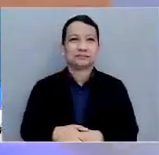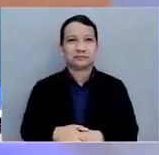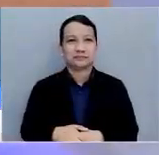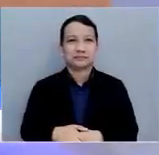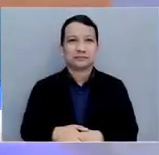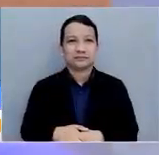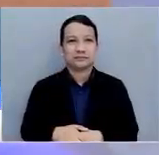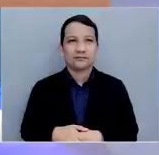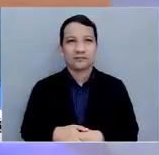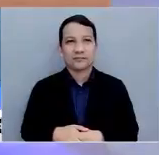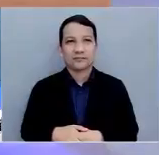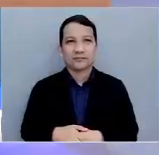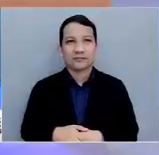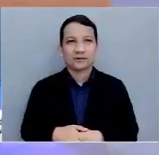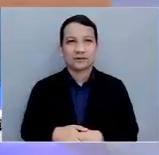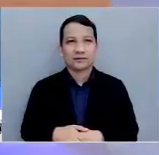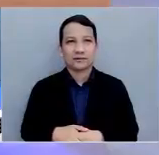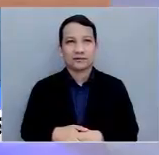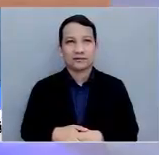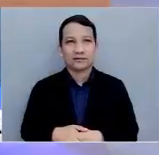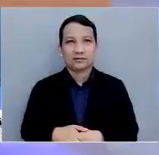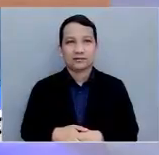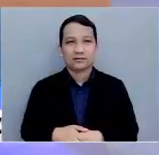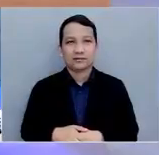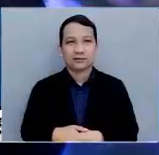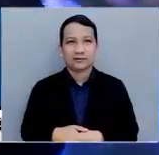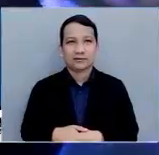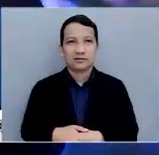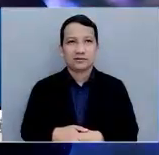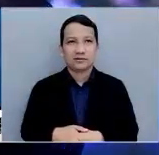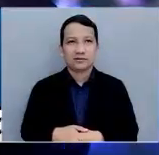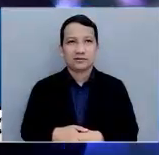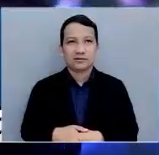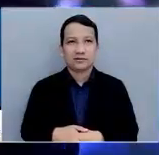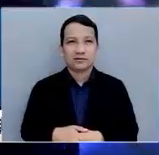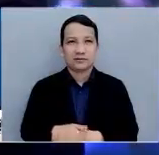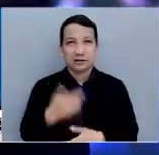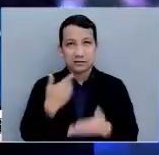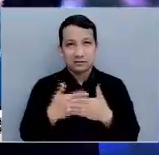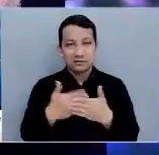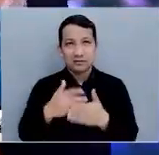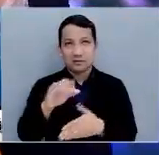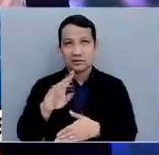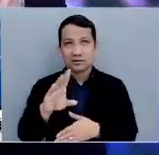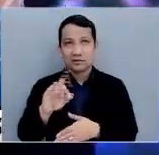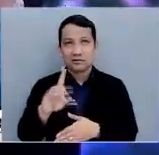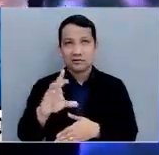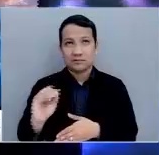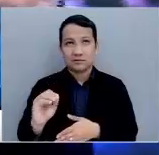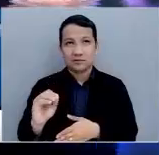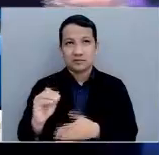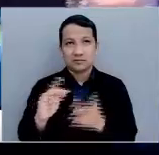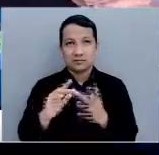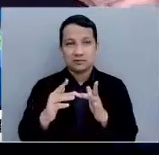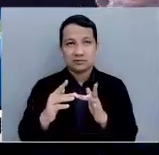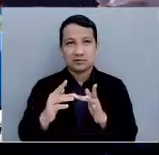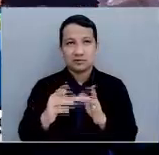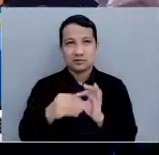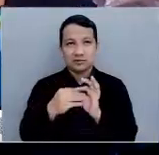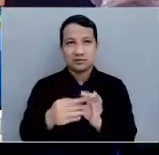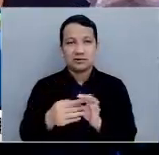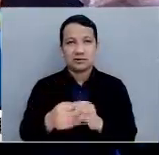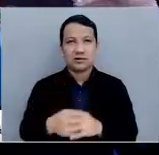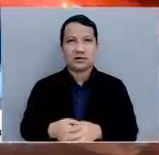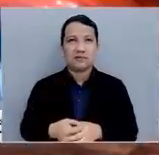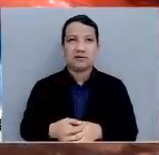ka na. Ninenervous ako nung sinabi mo, nasa Ubando kayo, eh, paano kung hindi kayo malapit doon? Opo. Pwede naman mag-online pwede po, order. Pwede po, pwede